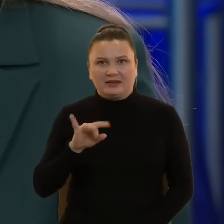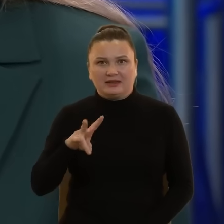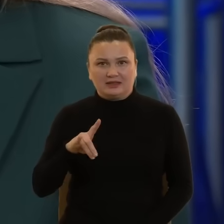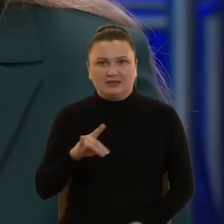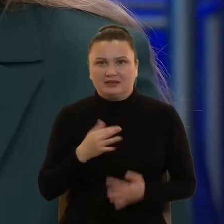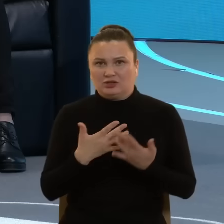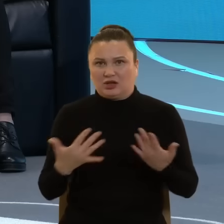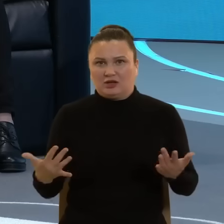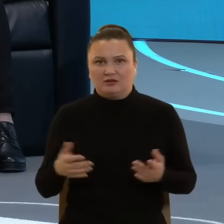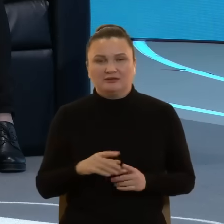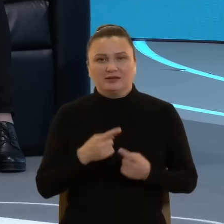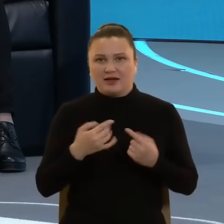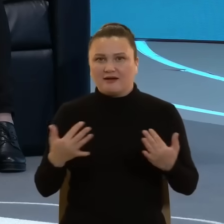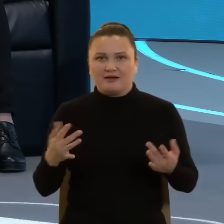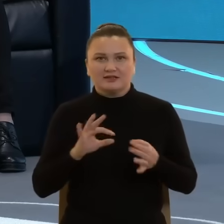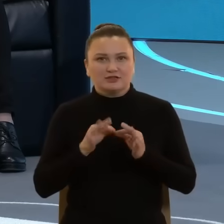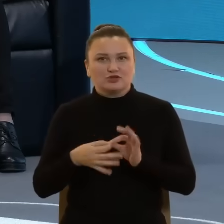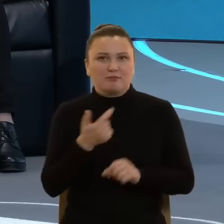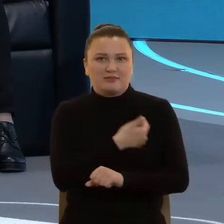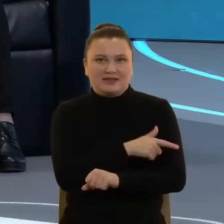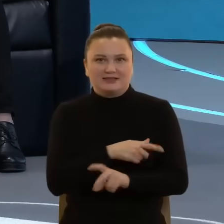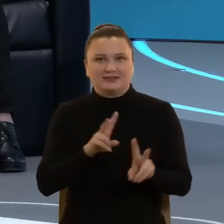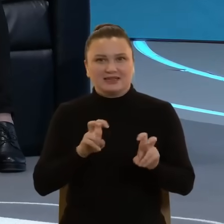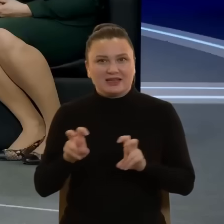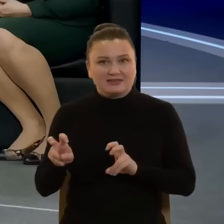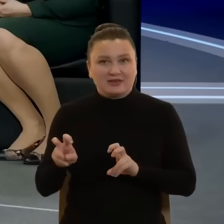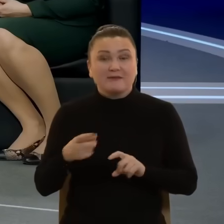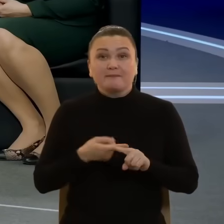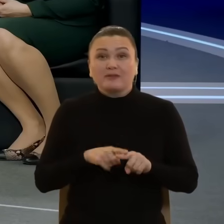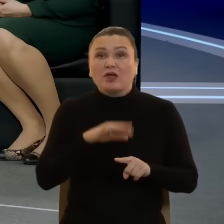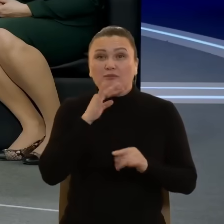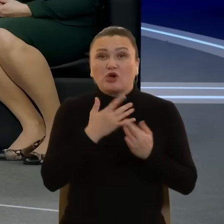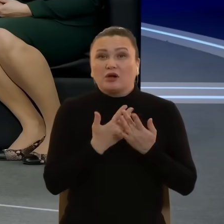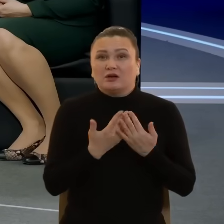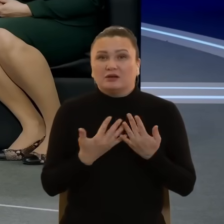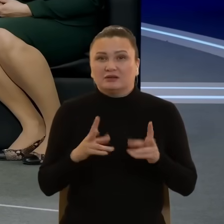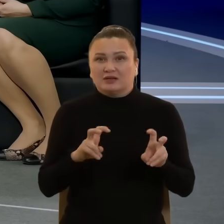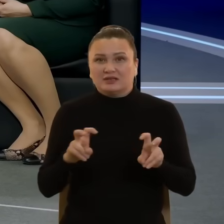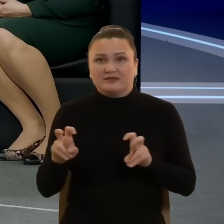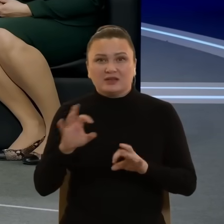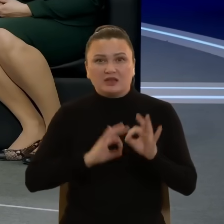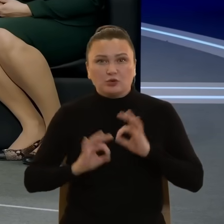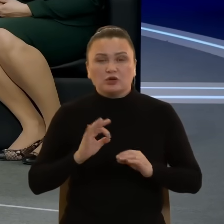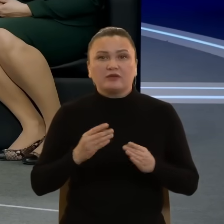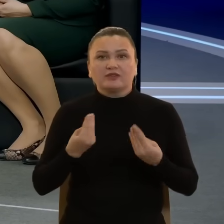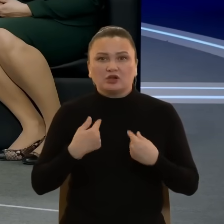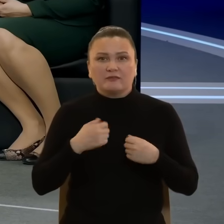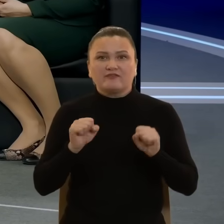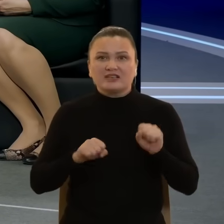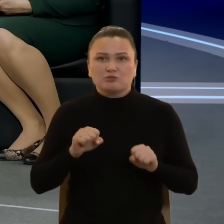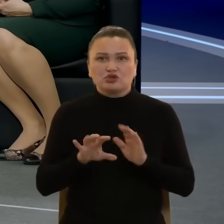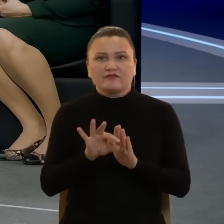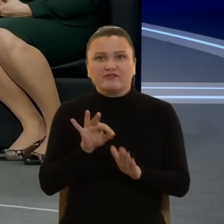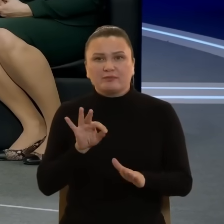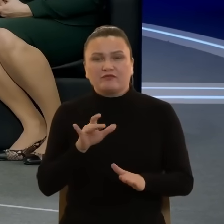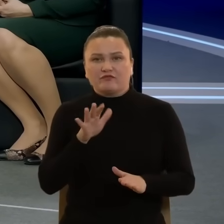вообще. Там тяжелее, конечно, пошло после пенициллина, но... Я хочу сказать, что вот это многообразие антибиотиков, с одной стороны, дает нам возможность выбора